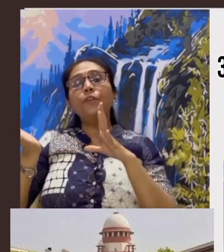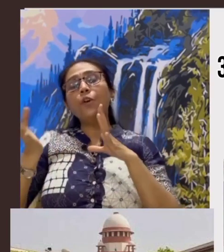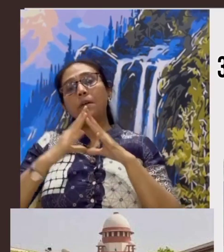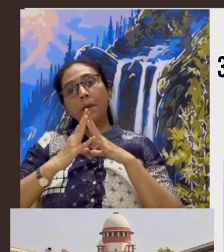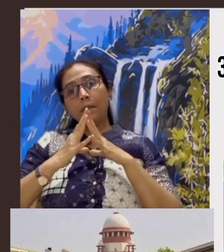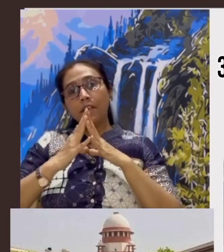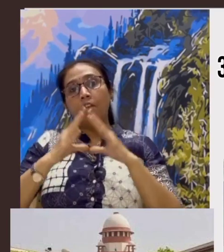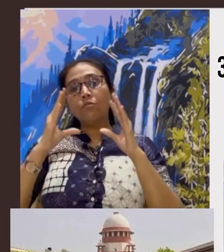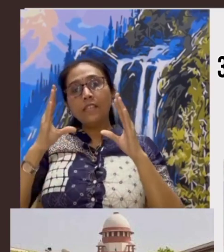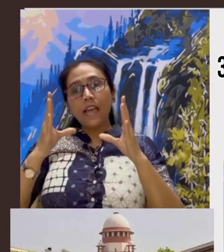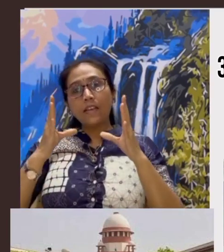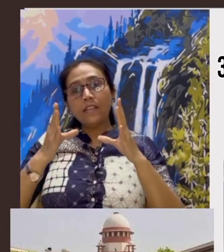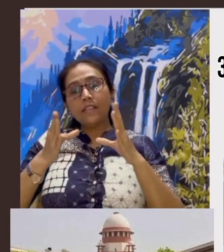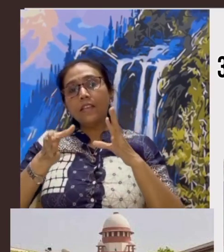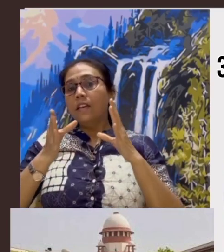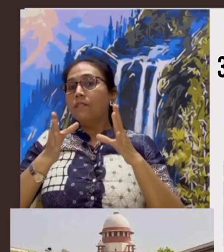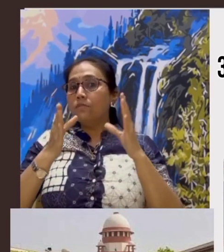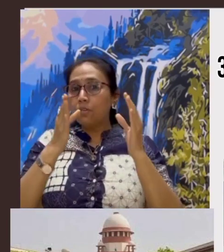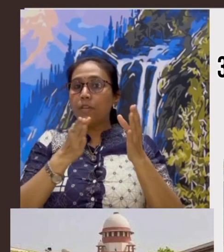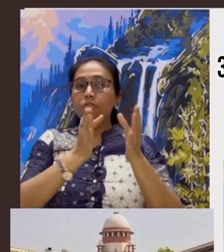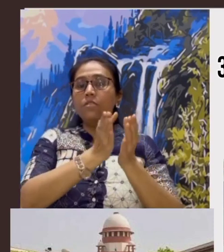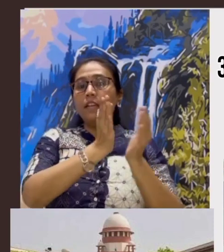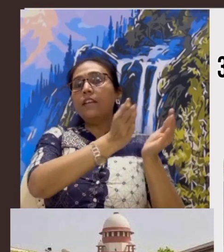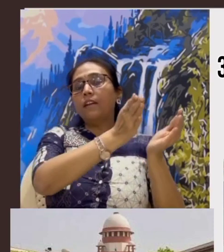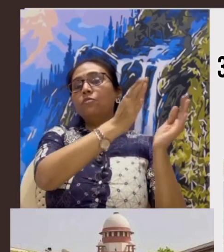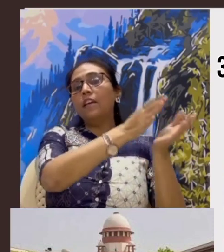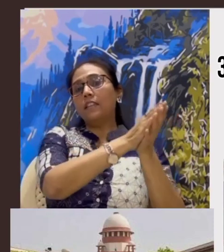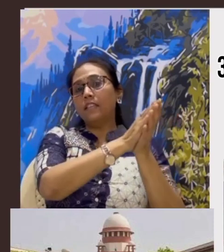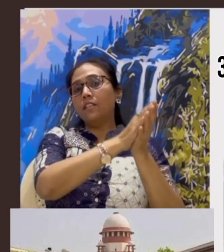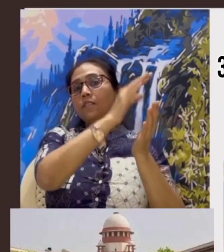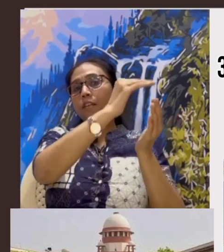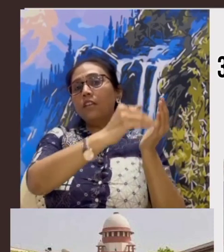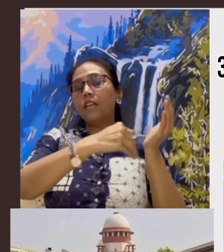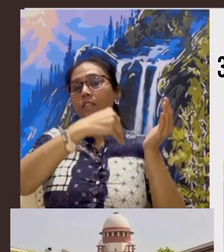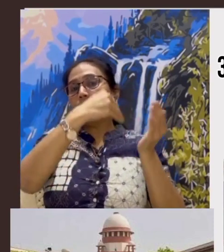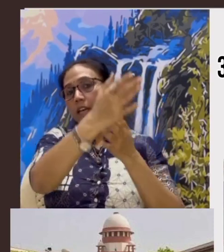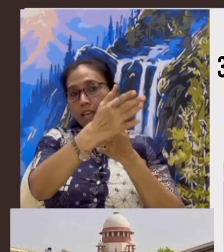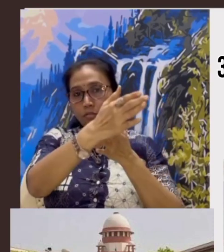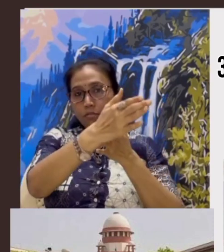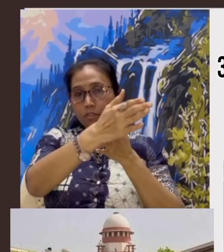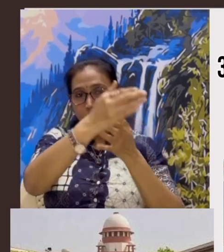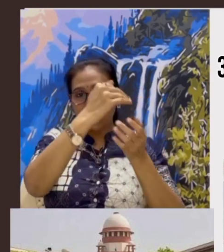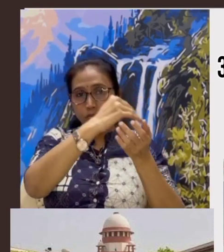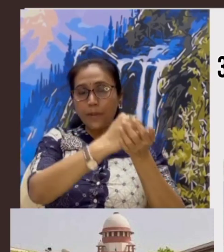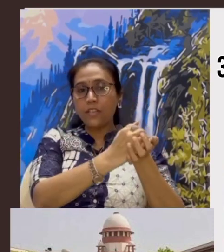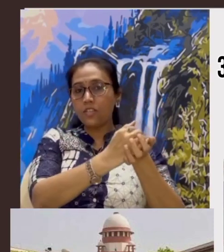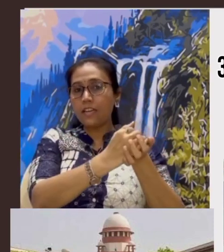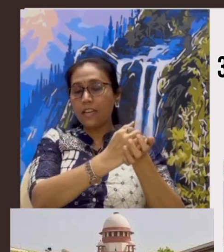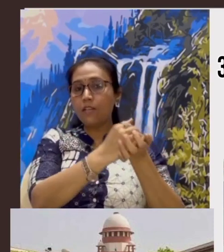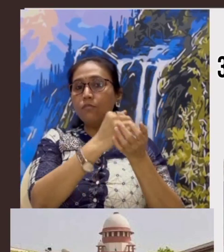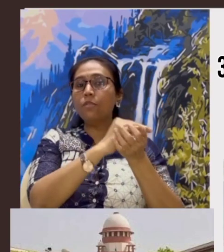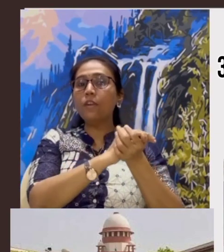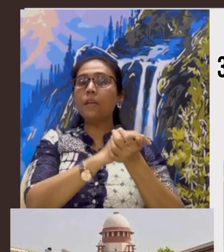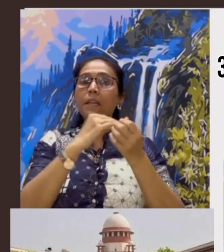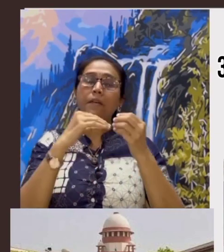बेनिफिट ऑफ द पब्लिक। तो इस एंगल से जो भी कुछ ले रहा है वो गलत नहीं है। इस पर्टिकुलर केस में गया था जो पिटिशनर लेके,